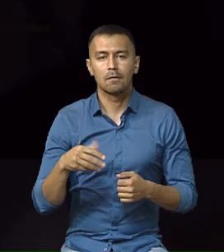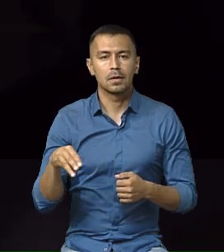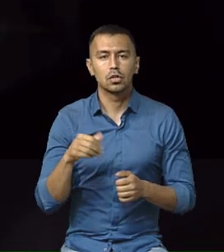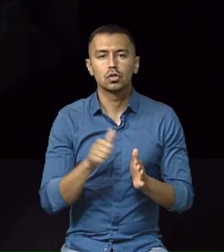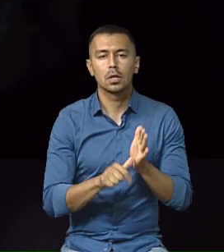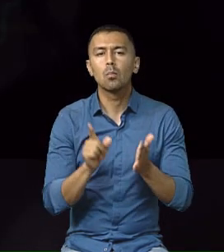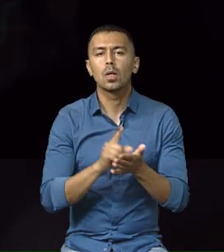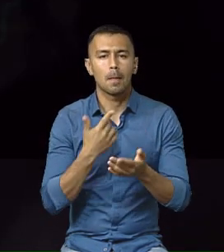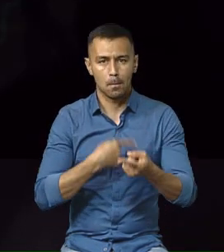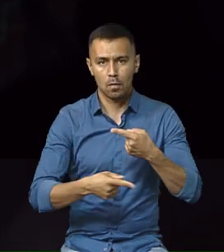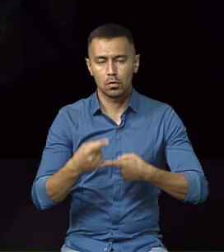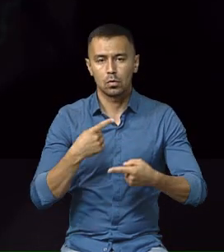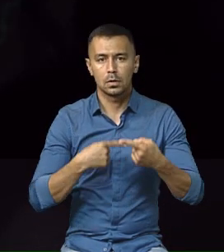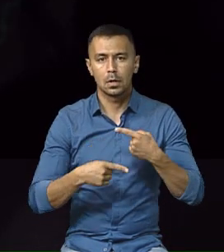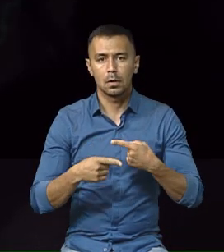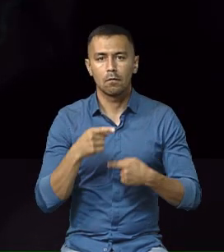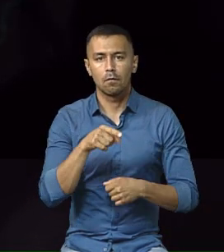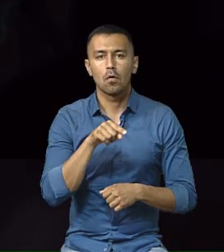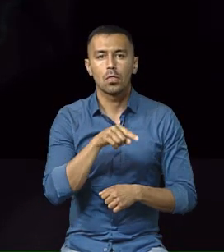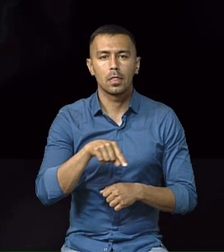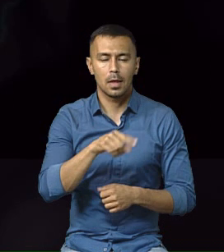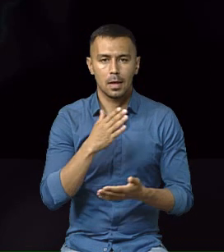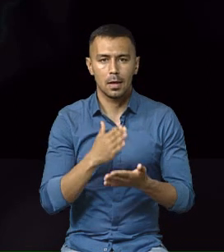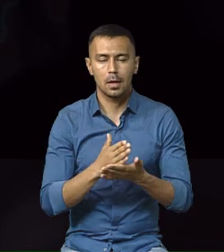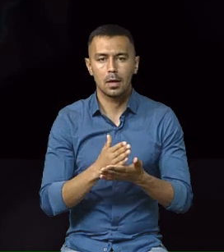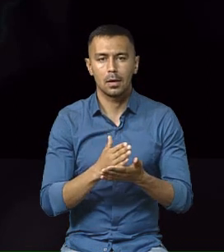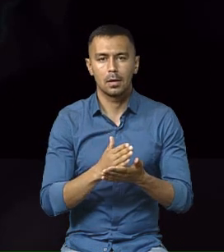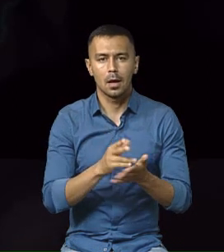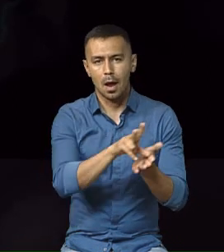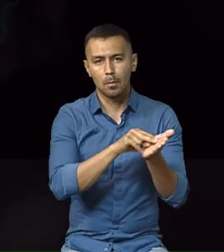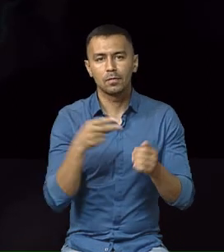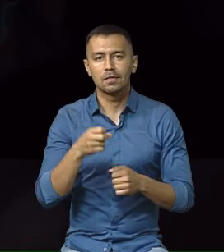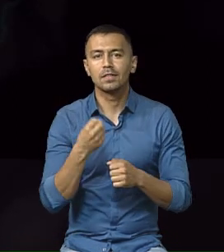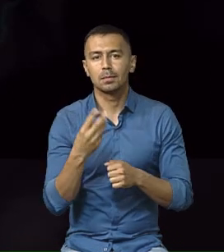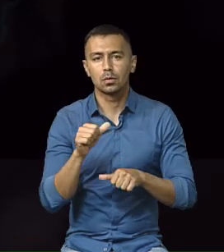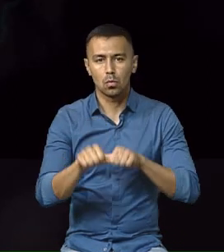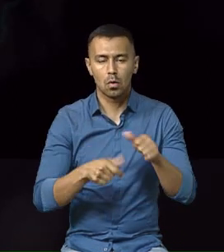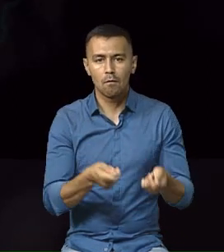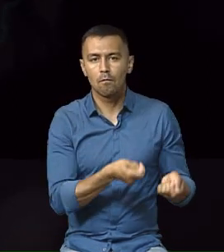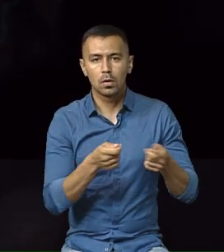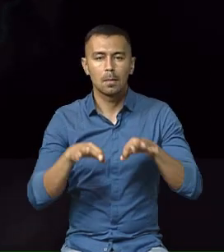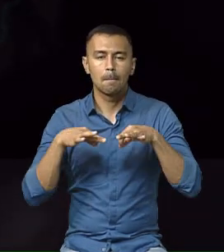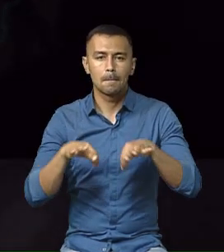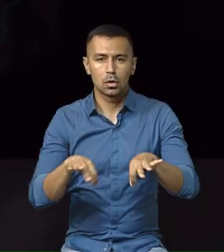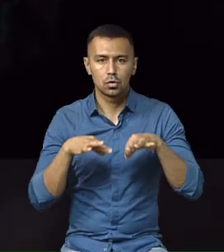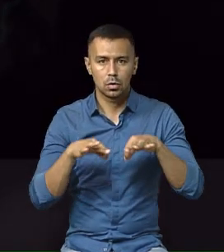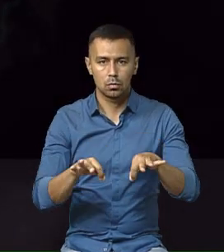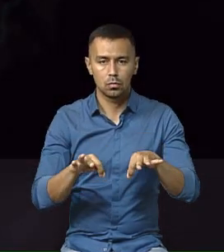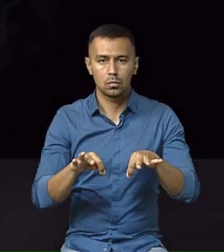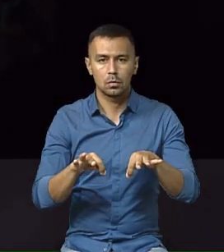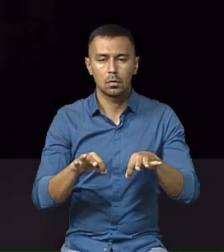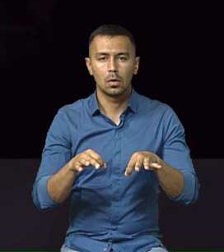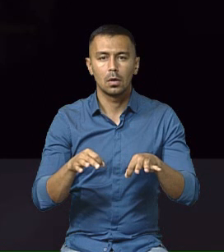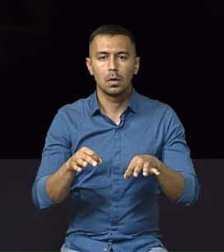до яких ми повернулися, вони є зразка 2018 року. Ввозити машини по таких ставках, до яких